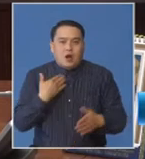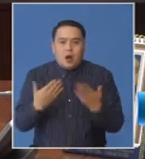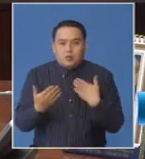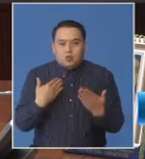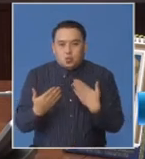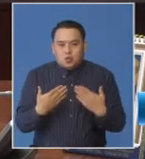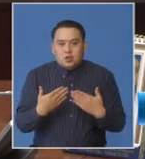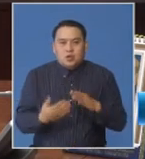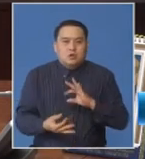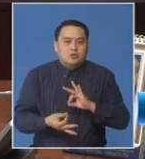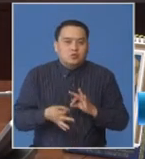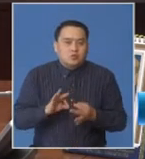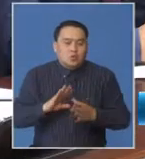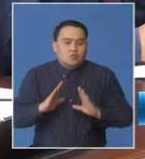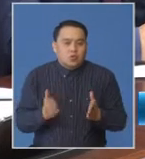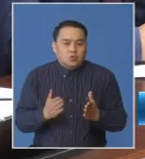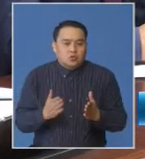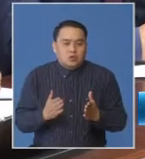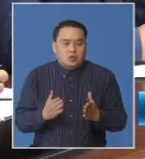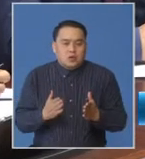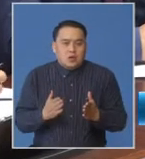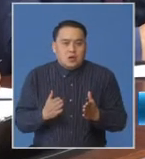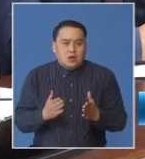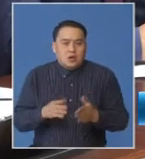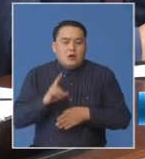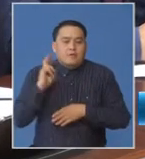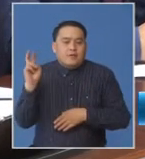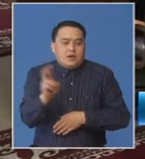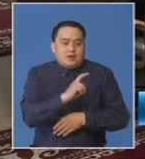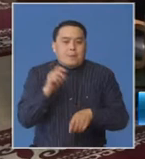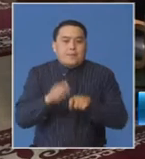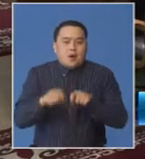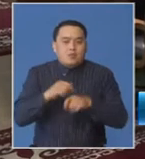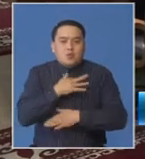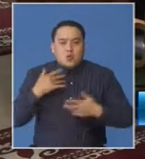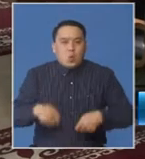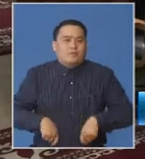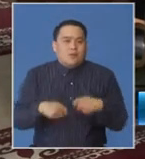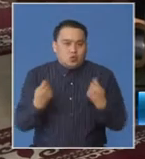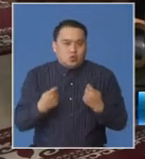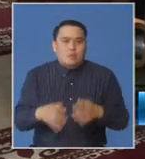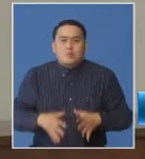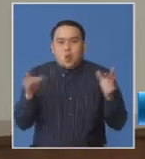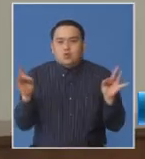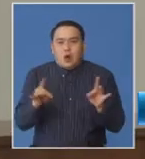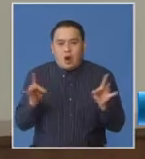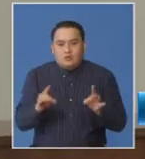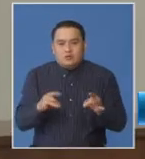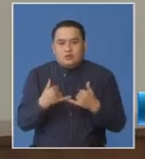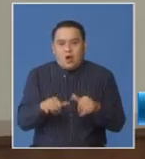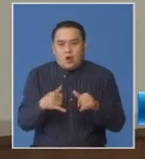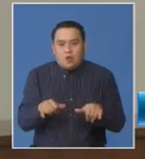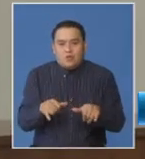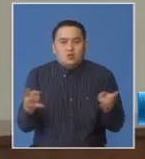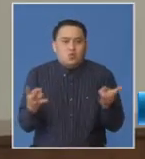Айдарбека Байжанова обсудили сложившуюся ситуацию. Выездная проверка выявила множество нарушений. Большинство кафе и